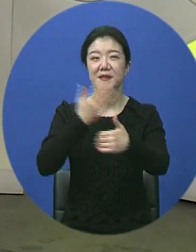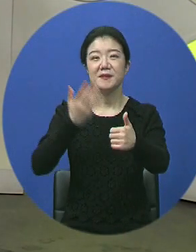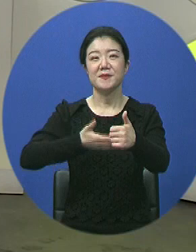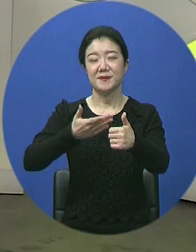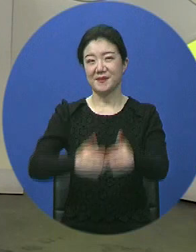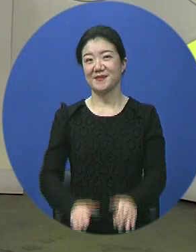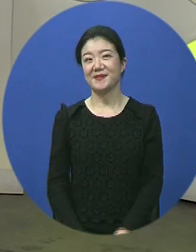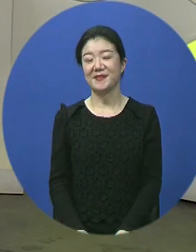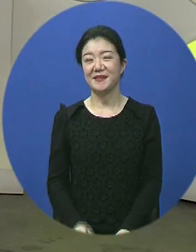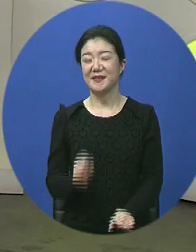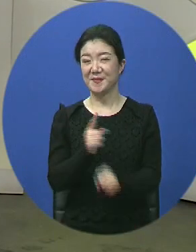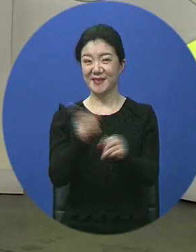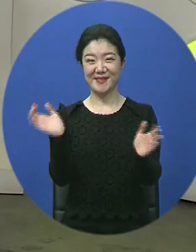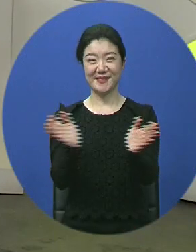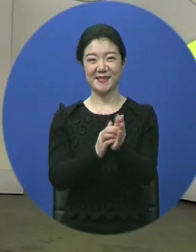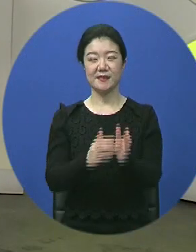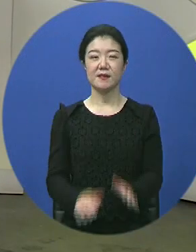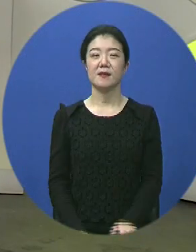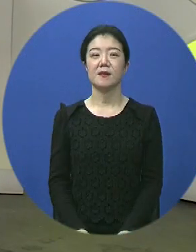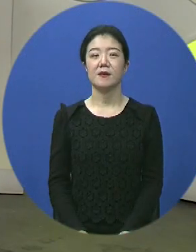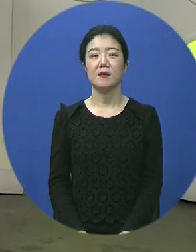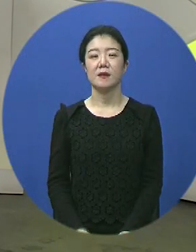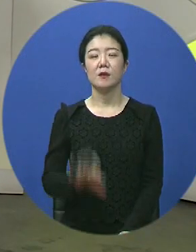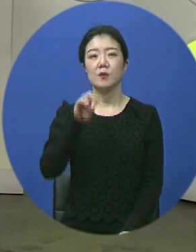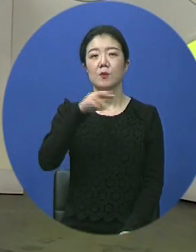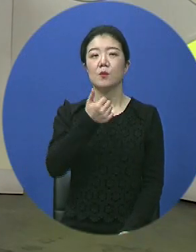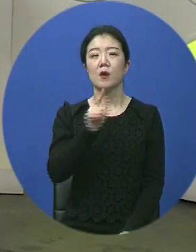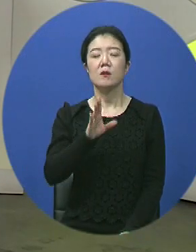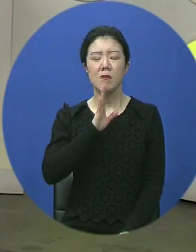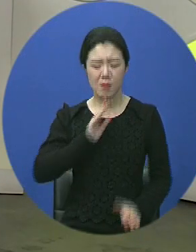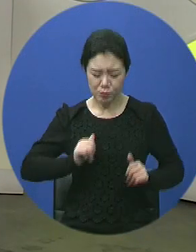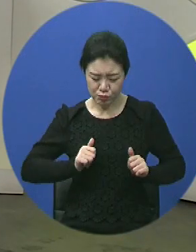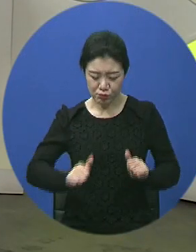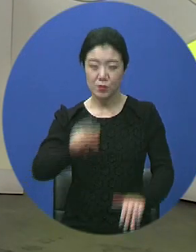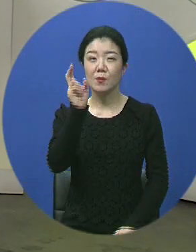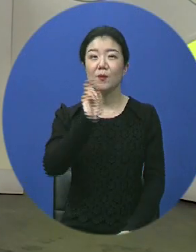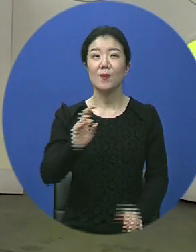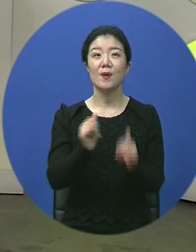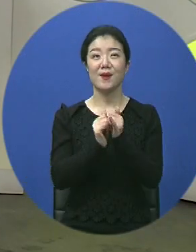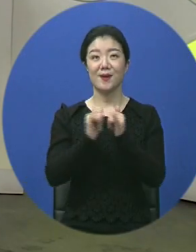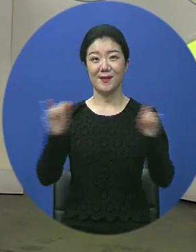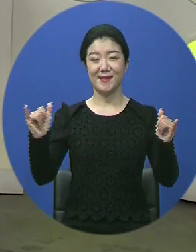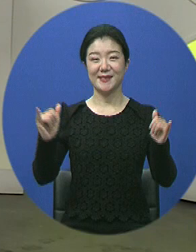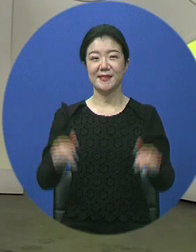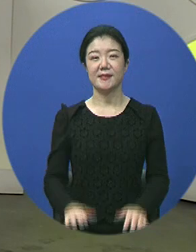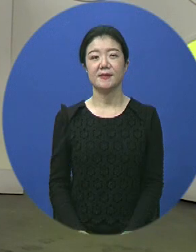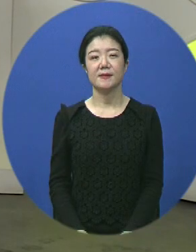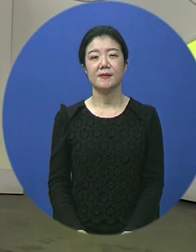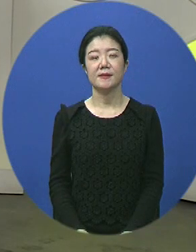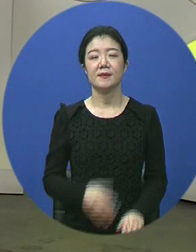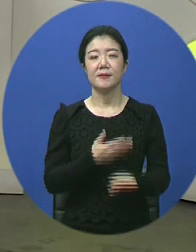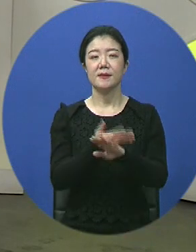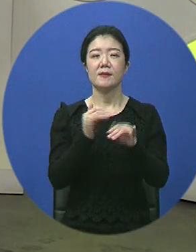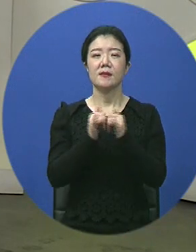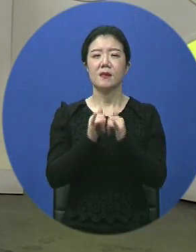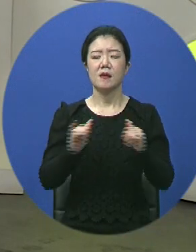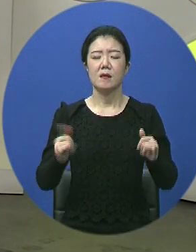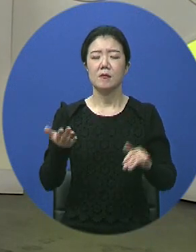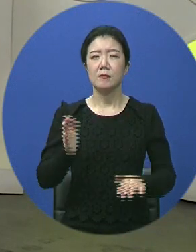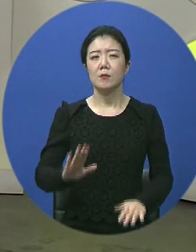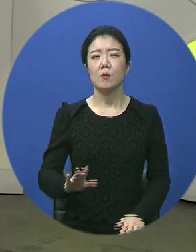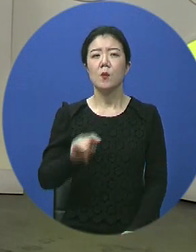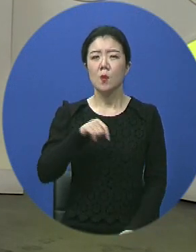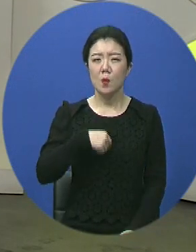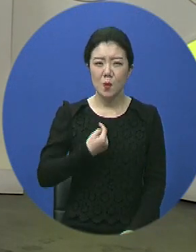그래서 끝난 거예요. 아이고. 네, 근데 유아 씨가 굉장히 부지런한 가수예요. 그리고 남들 이렇게 다 저기 할 때도